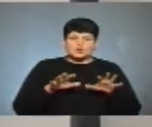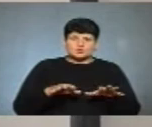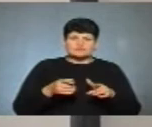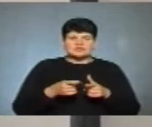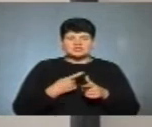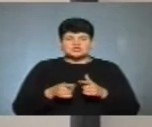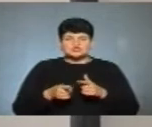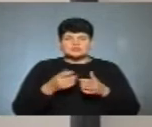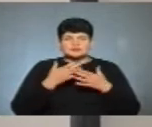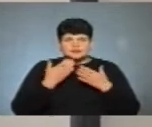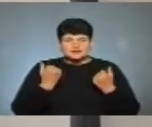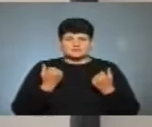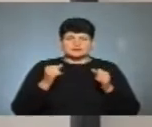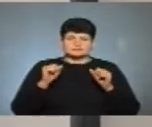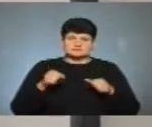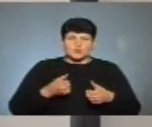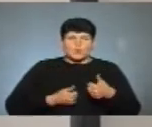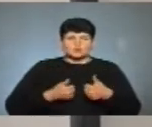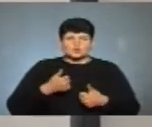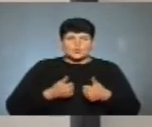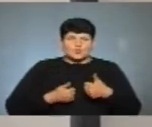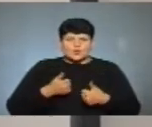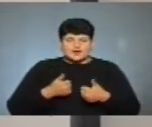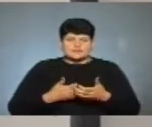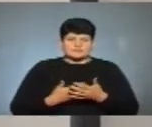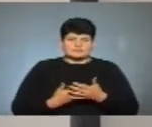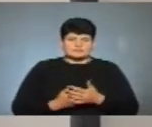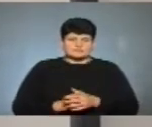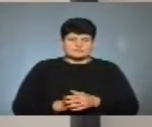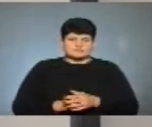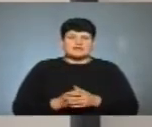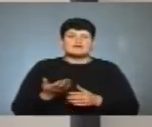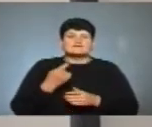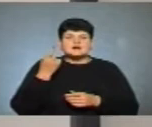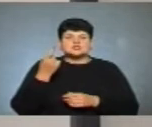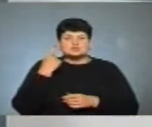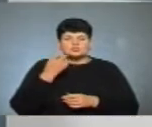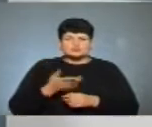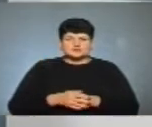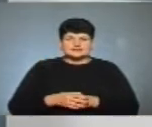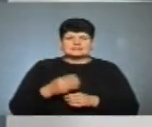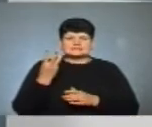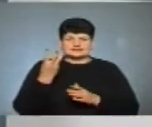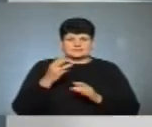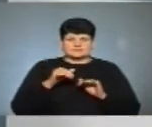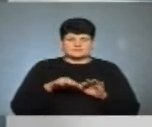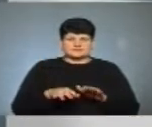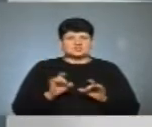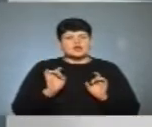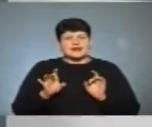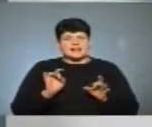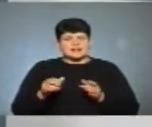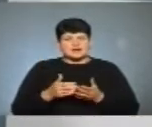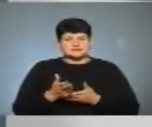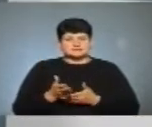відсутністю потенційних конкурентів, зокрема, як таких. Яка ваша думка? Три чинники. Чи рекламою